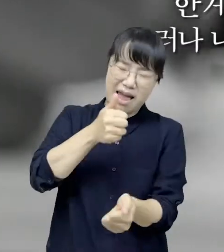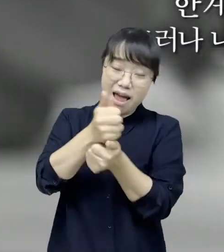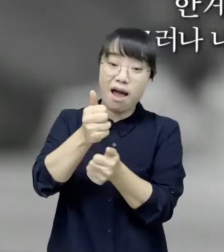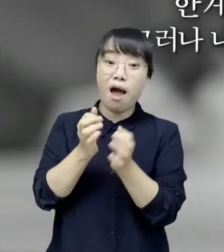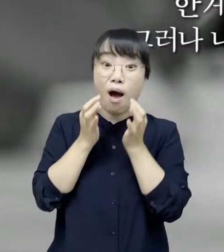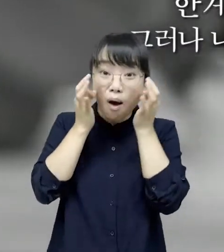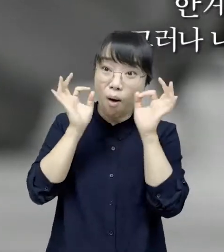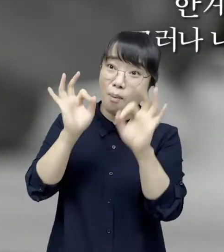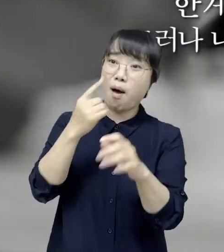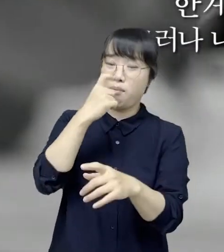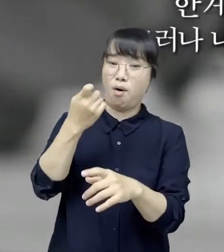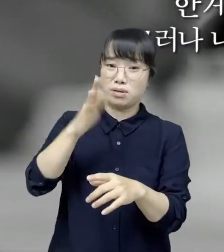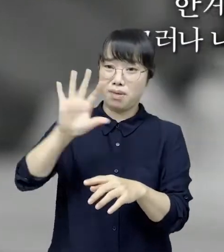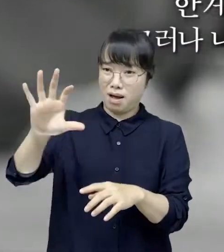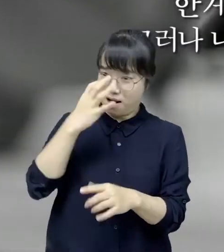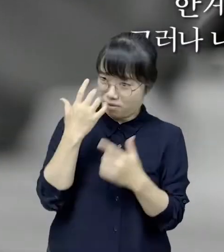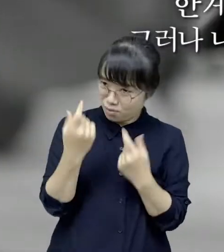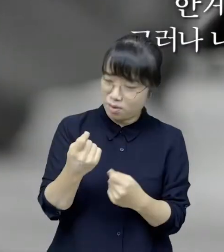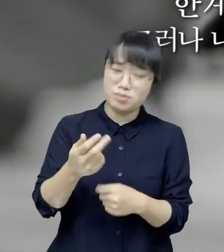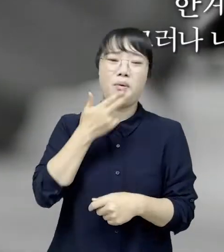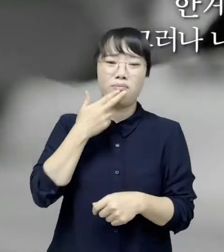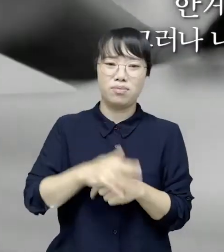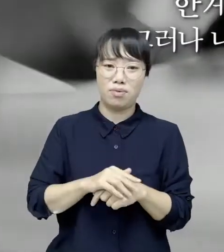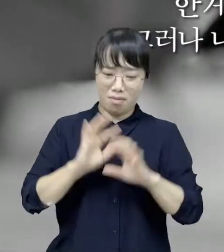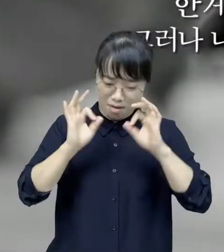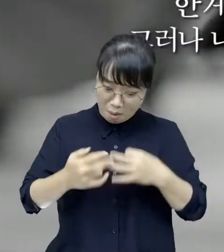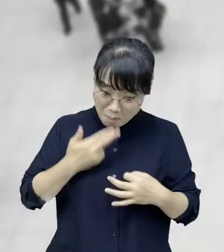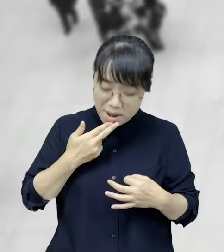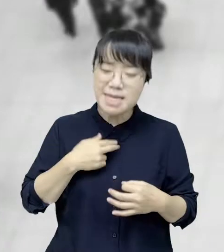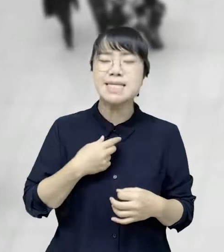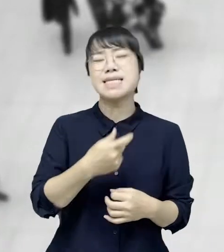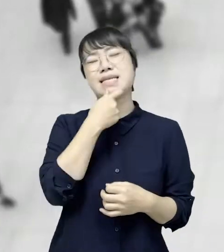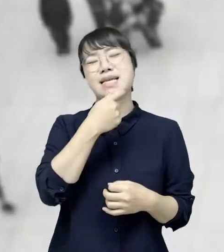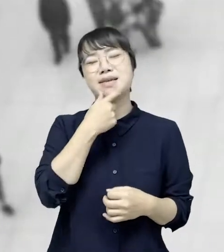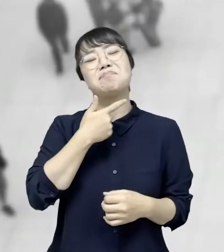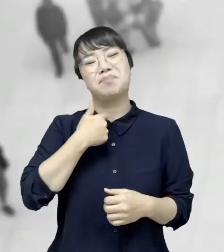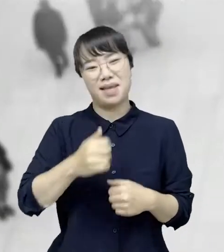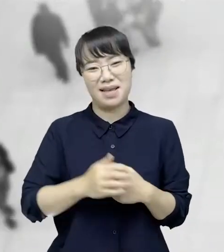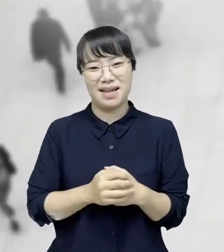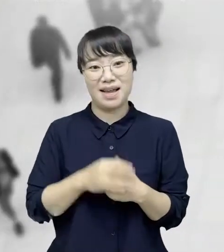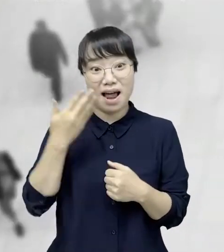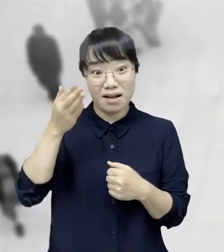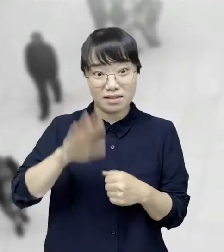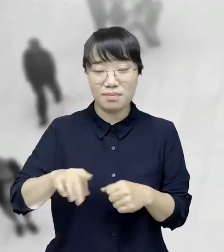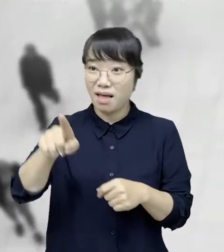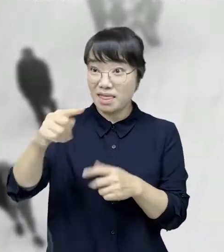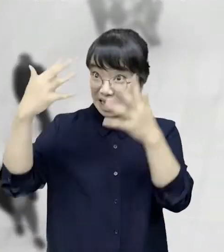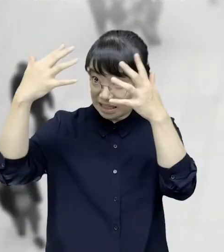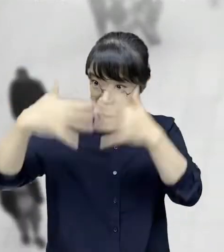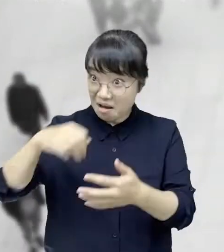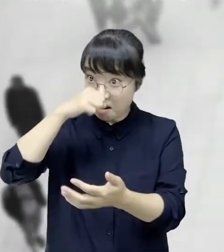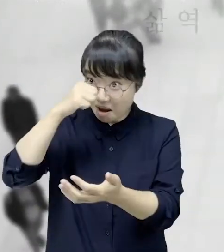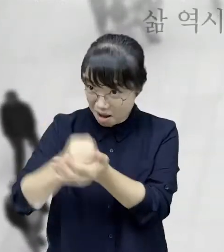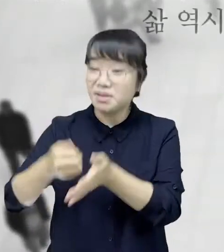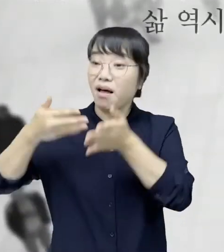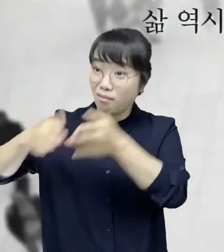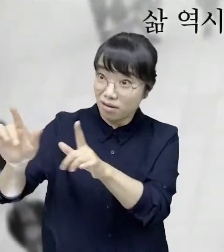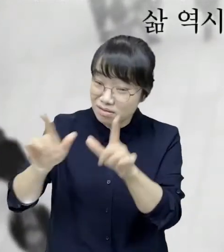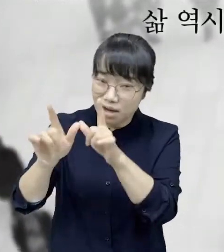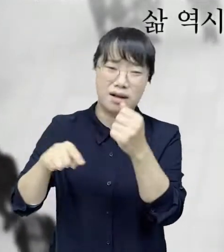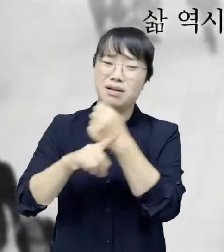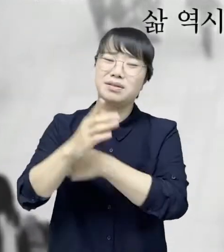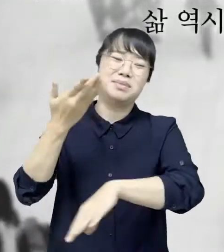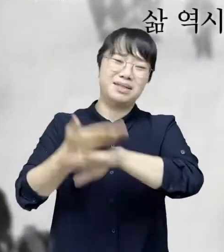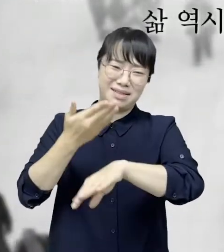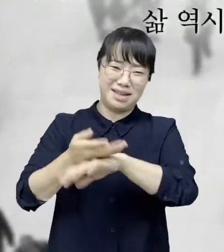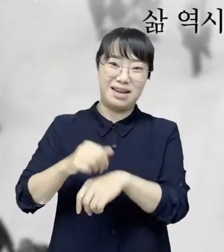그러나 나는 그런 사람이 아닐 수도 있다. 때로 그런 내가 싫었다. 하지만 그 누구도 자격이 있어 태어나고 살아가는